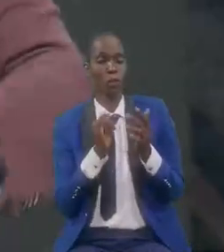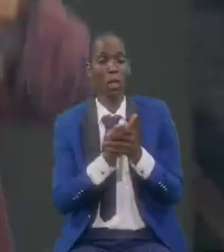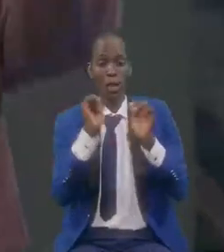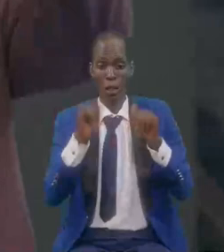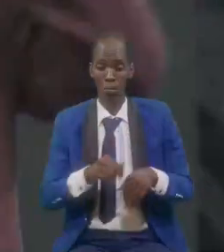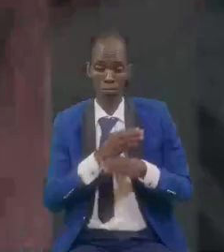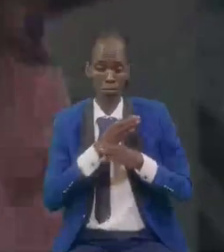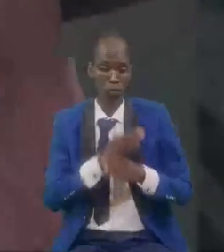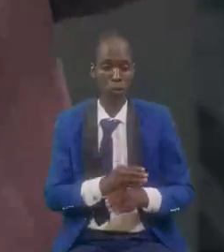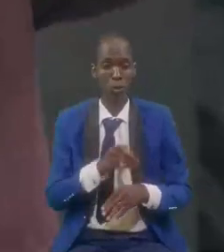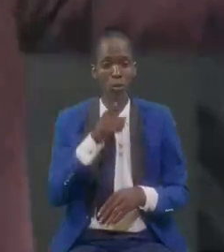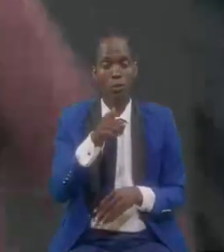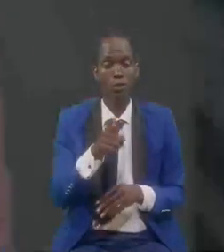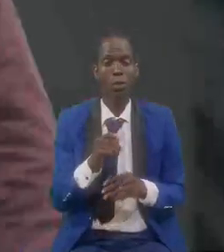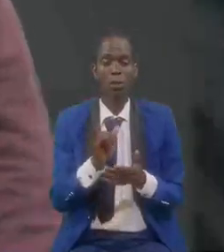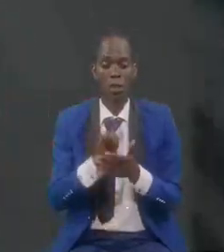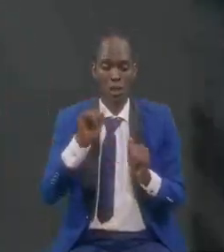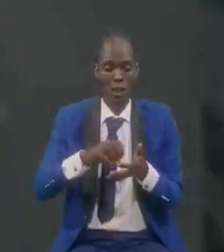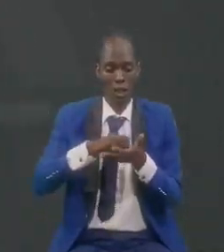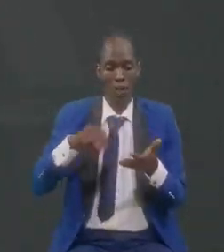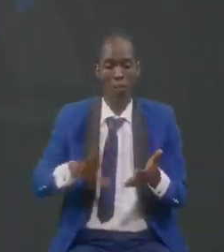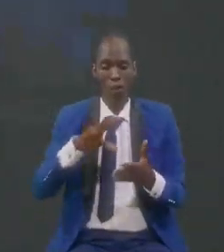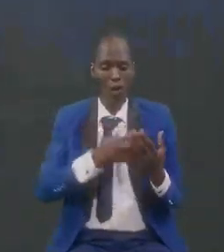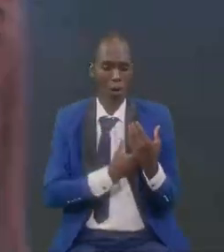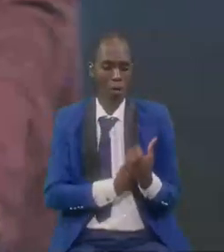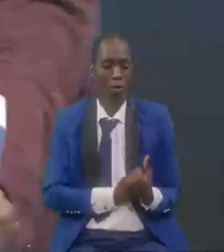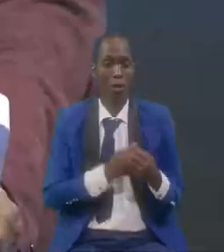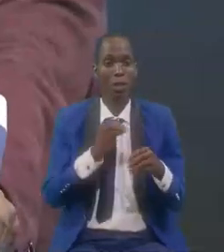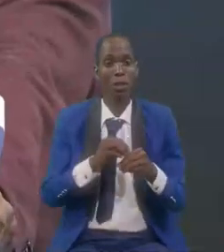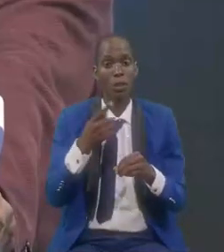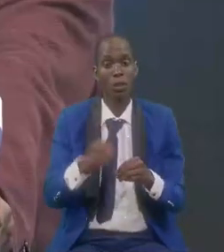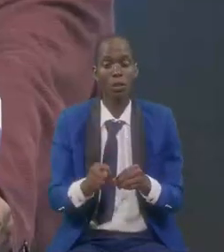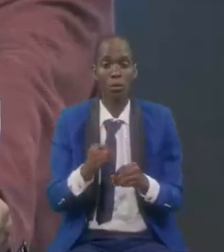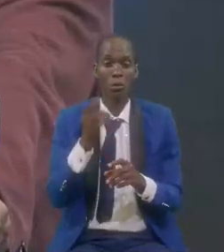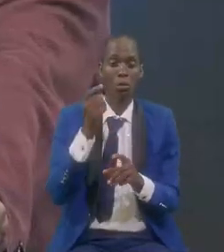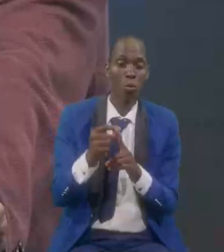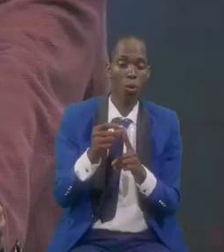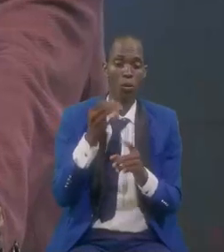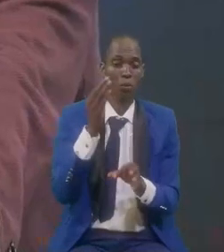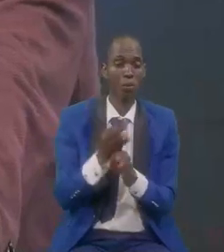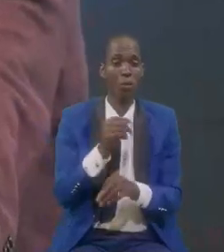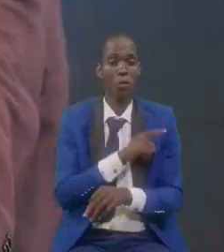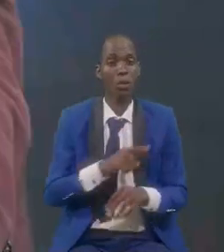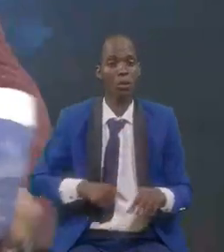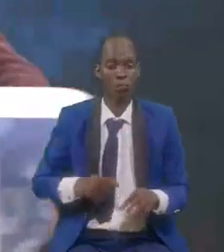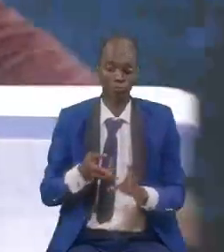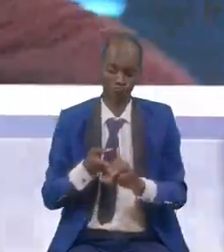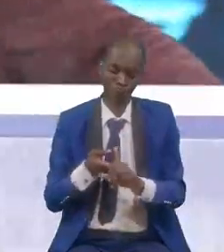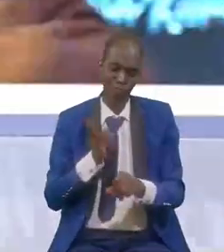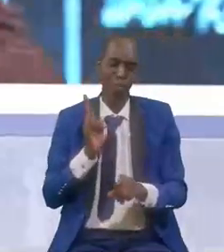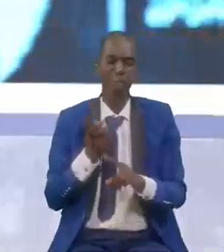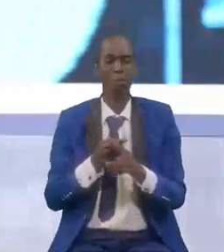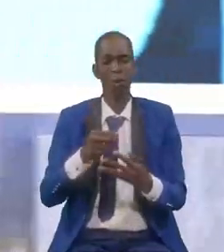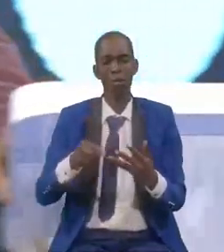va ôter ta confiance et ta foi, sors de ces